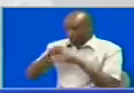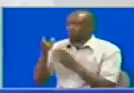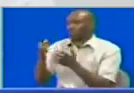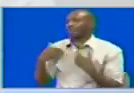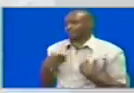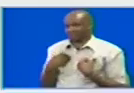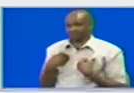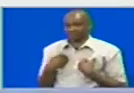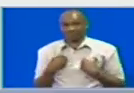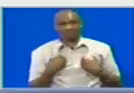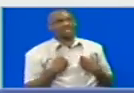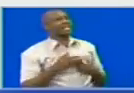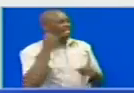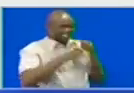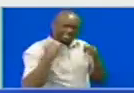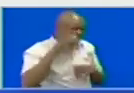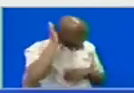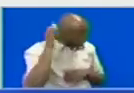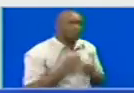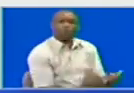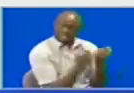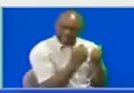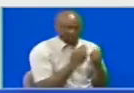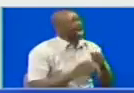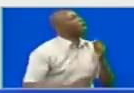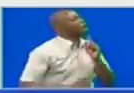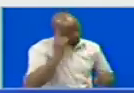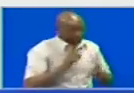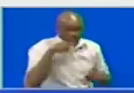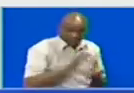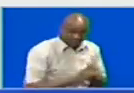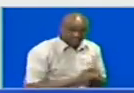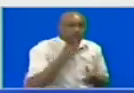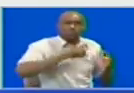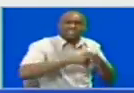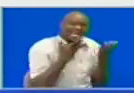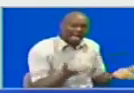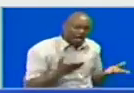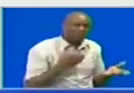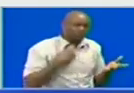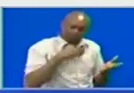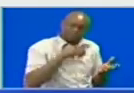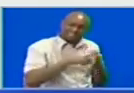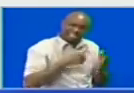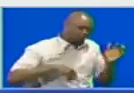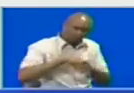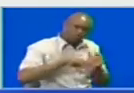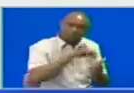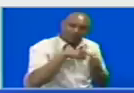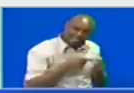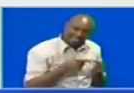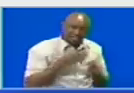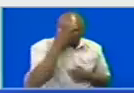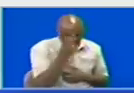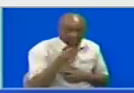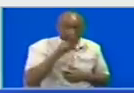Naam. Unasema ulikuwa goalkeeper matata sana miaka ya 80 na 90. Je, ulianza lini kwa mambo haya ya mpira? Na mbona